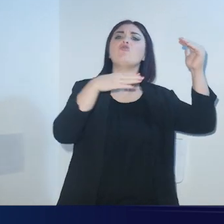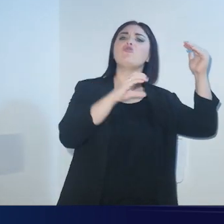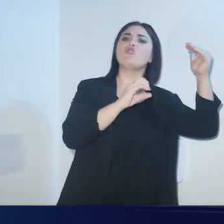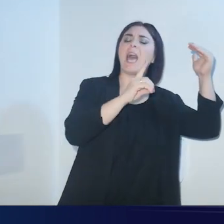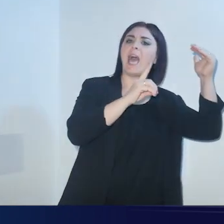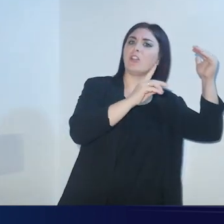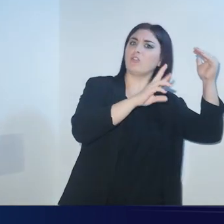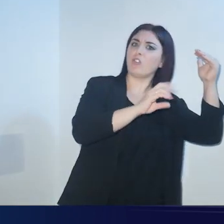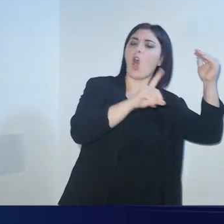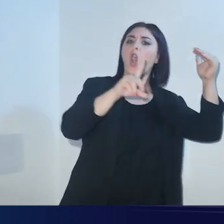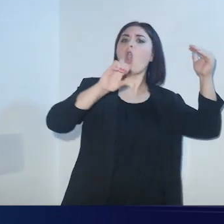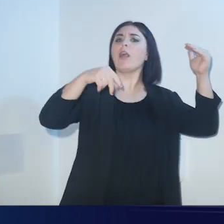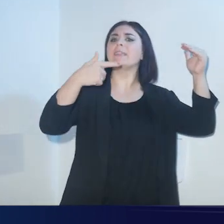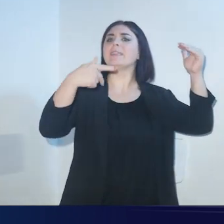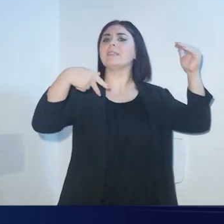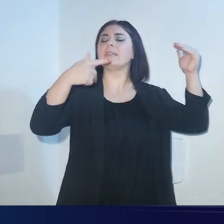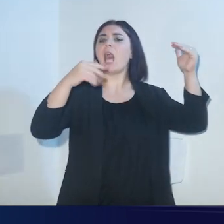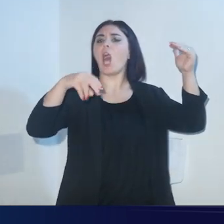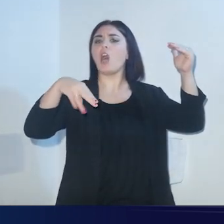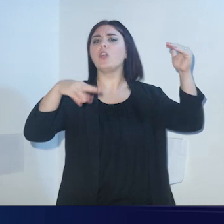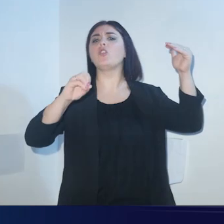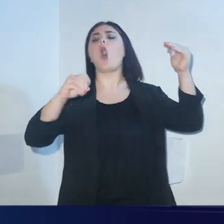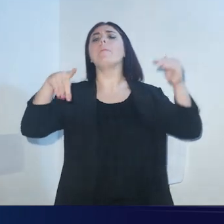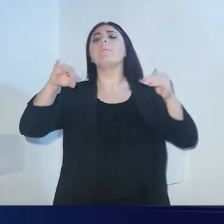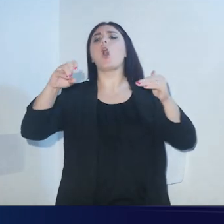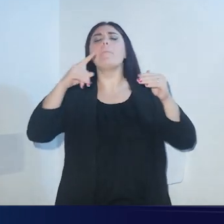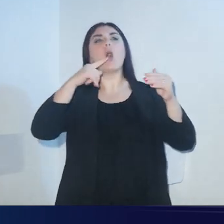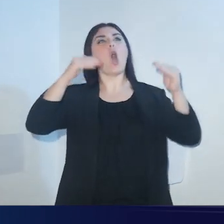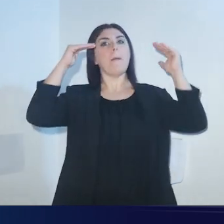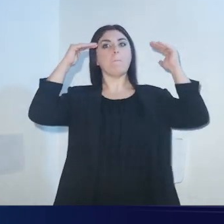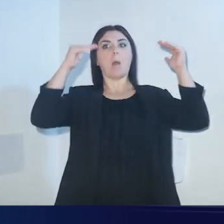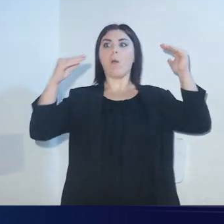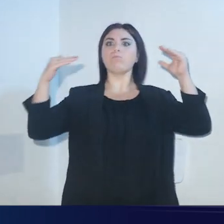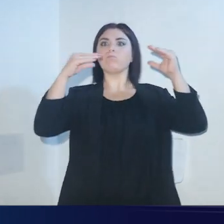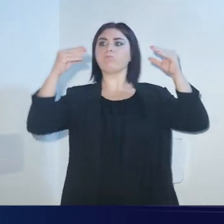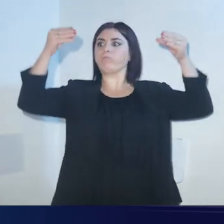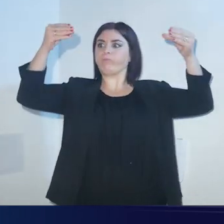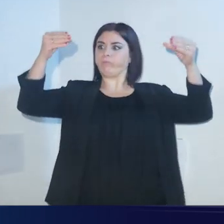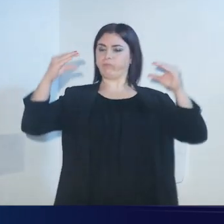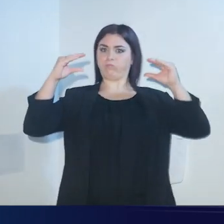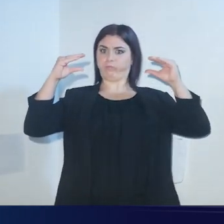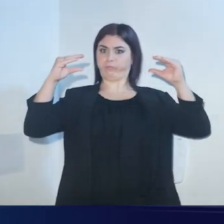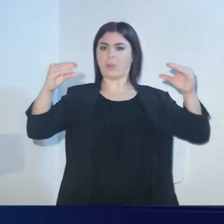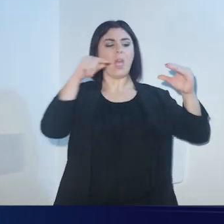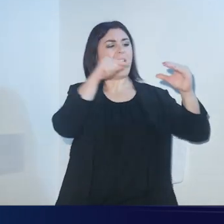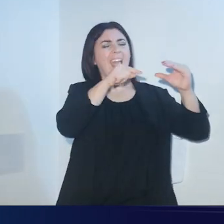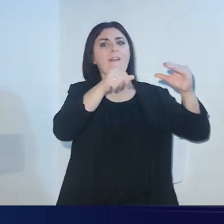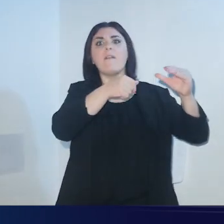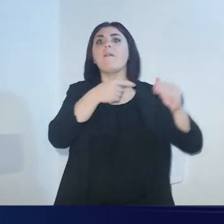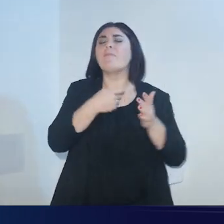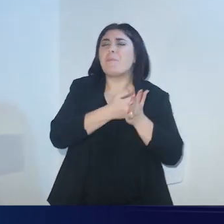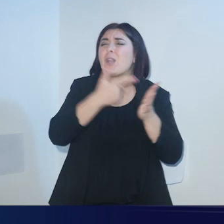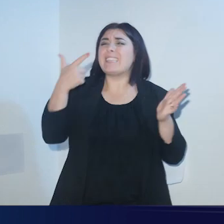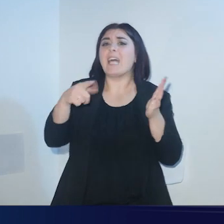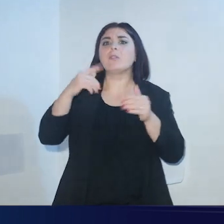con lontano o con il pioppo, dei pannelli coi bentanti ad esempio, un fattore davvero molto importante negli ultimi